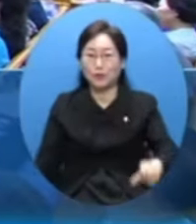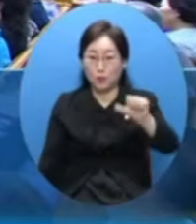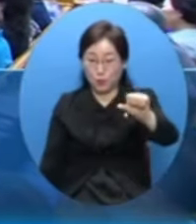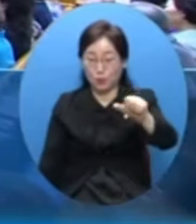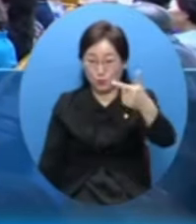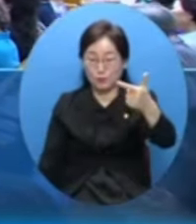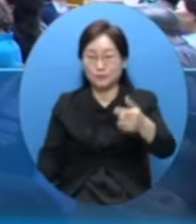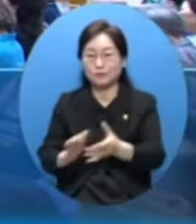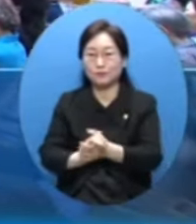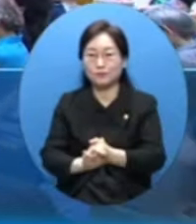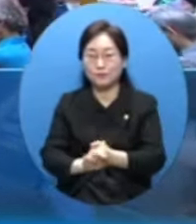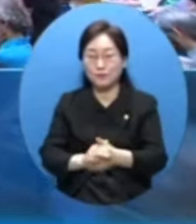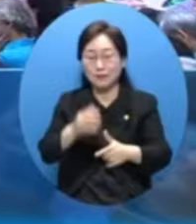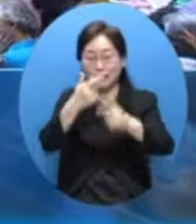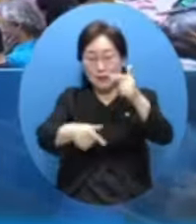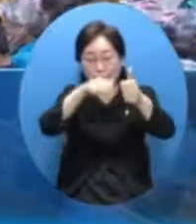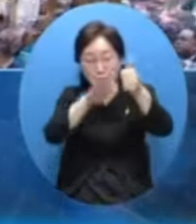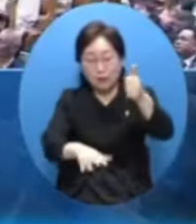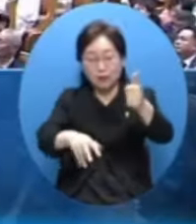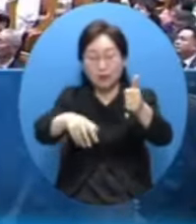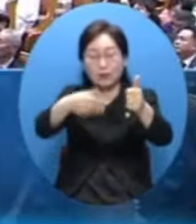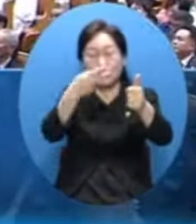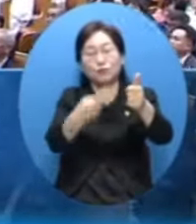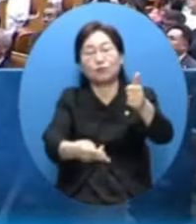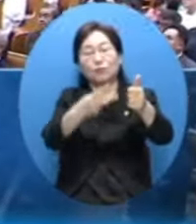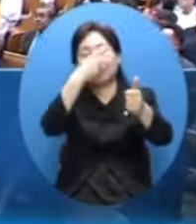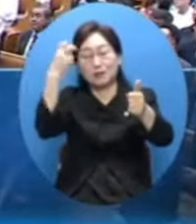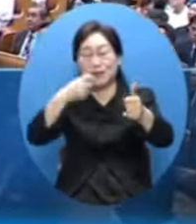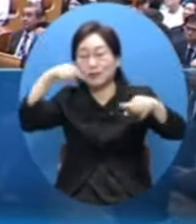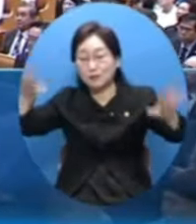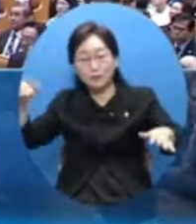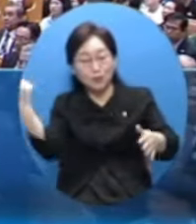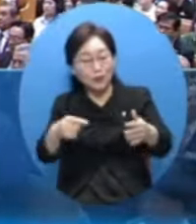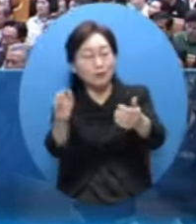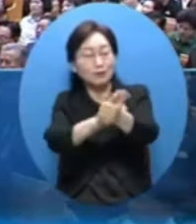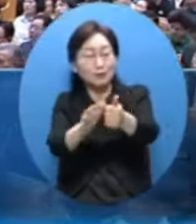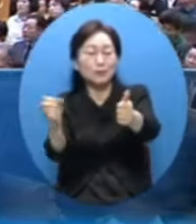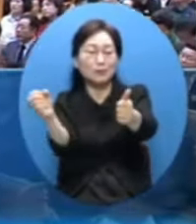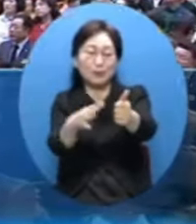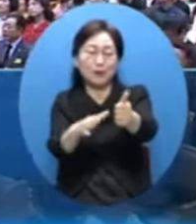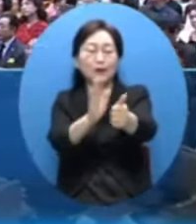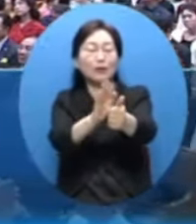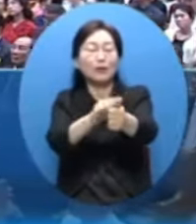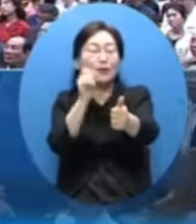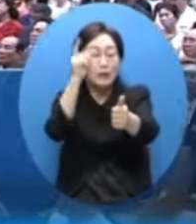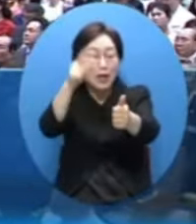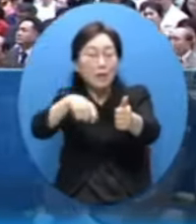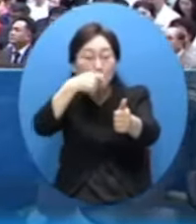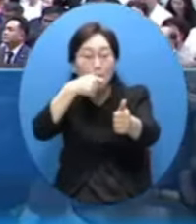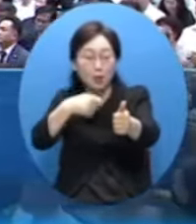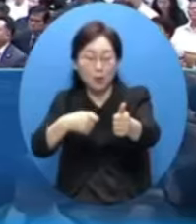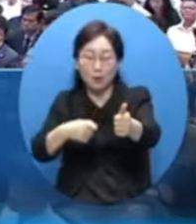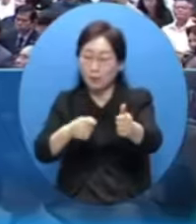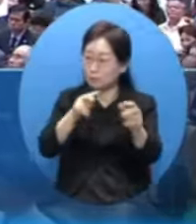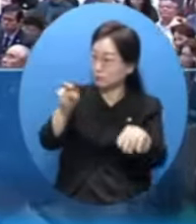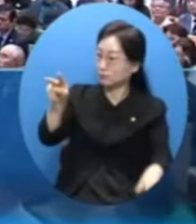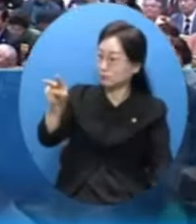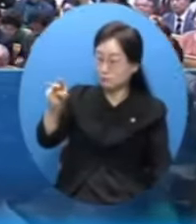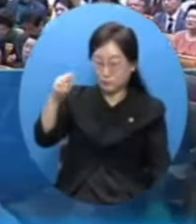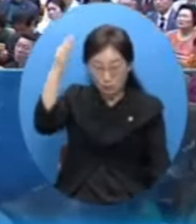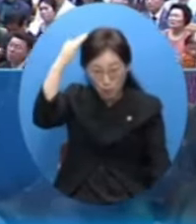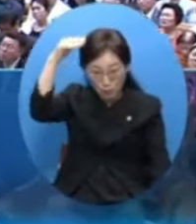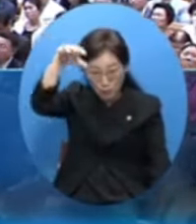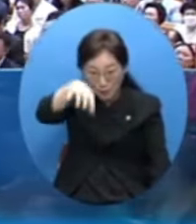설명합니다. 로데나무 아래에 누워 자더니 천사가 그를 어루만지며 그에게 이르되 일어나서 먹으라 하는지라 본즉 머리맡에